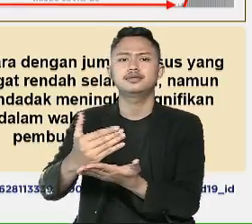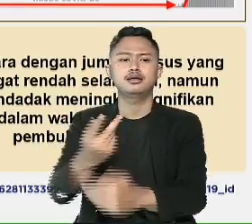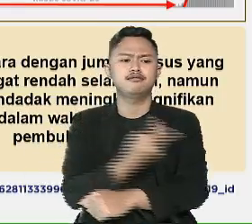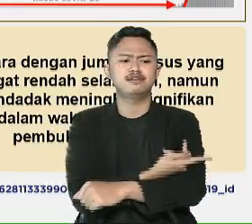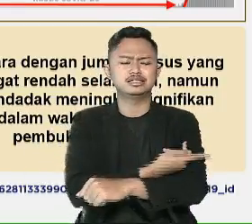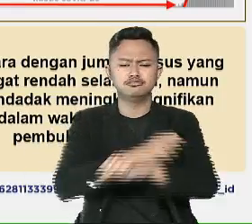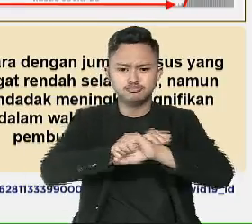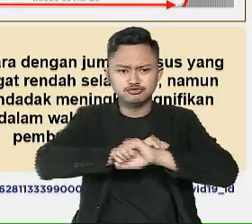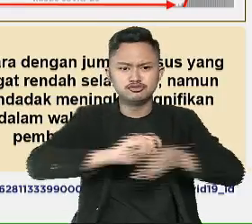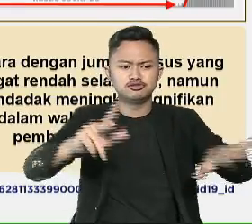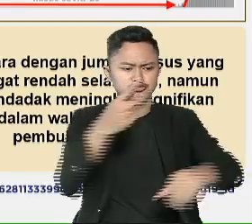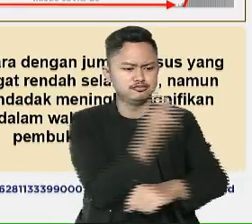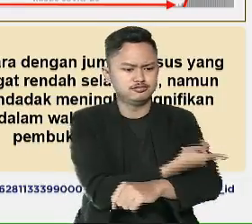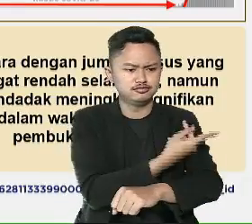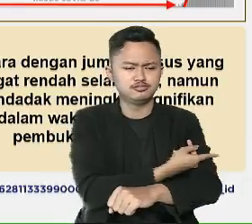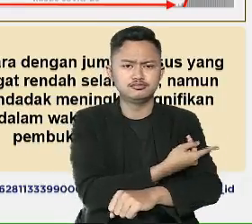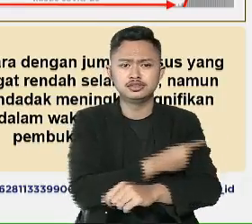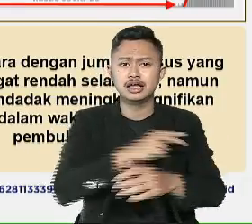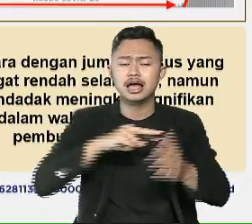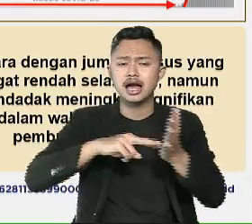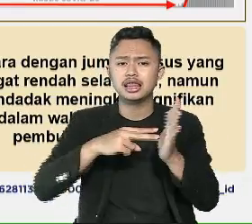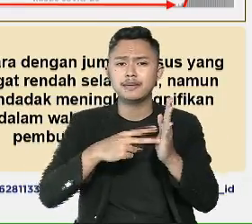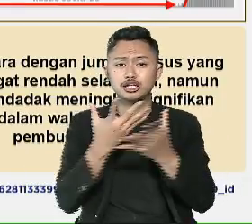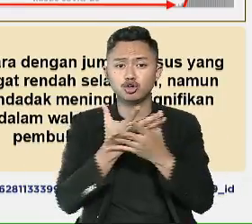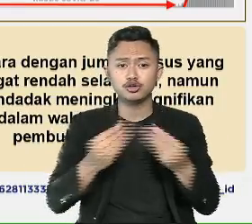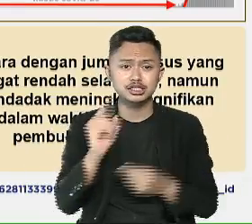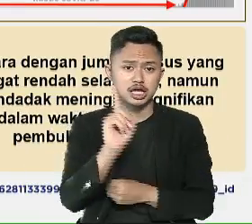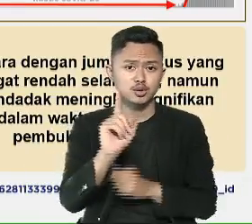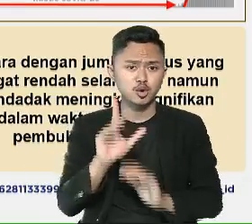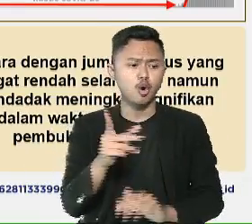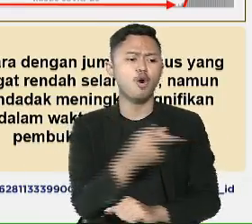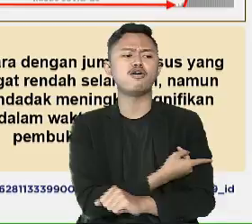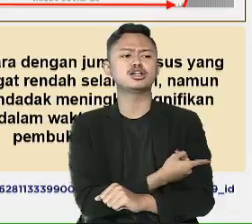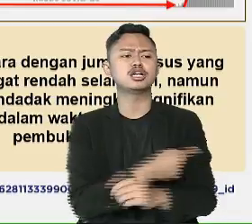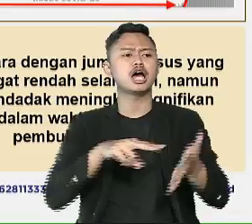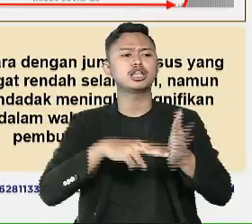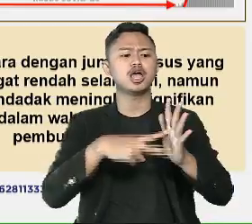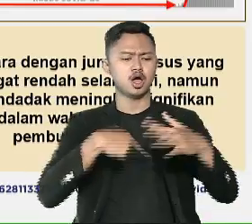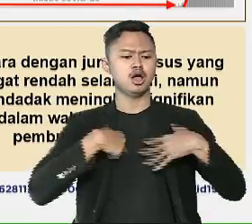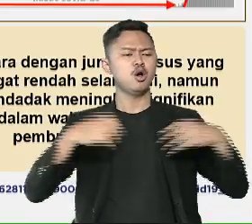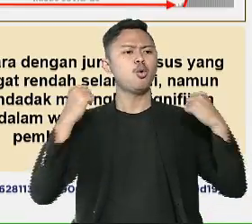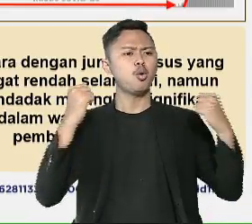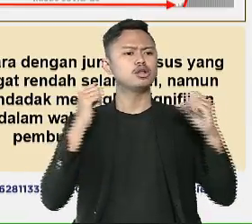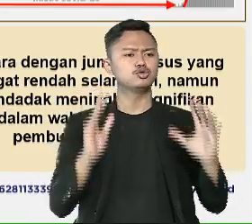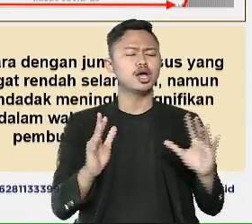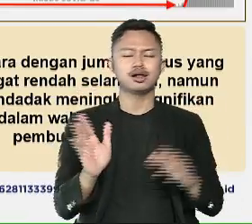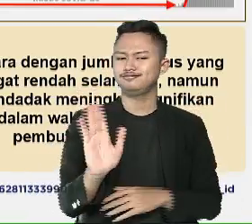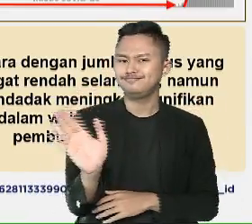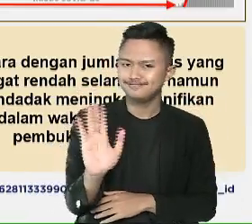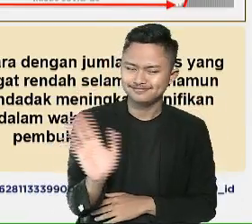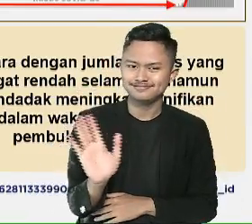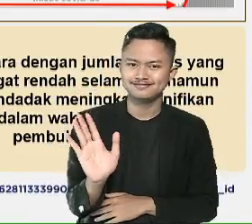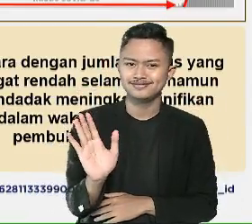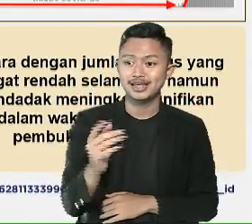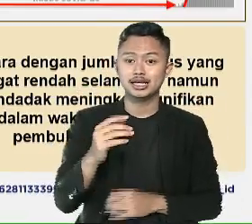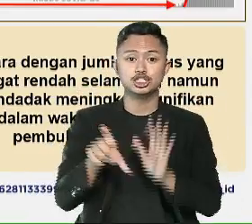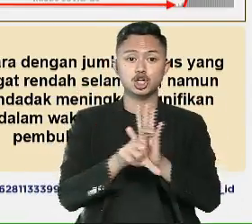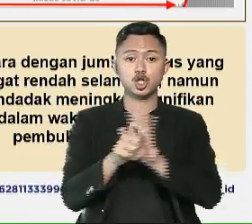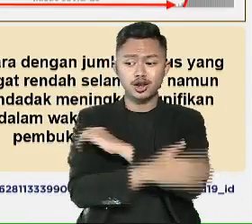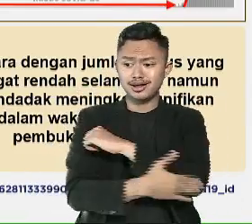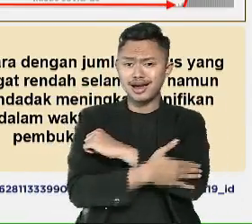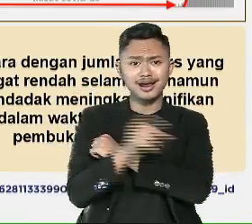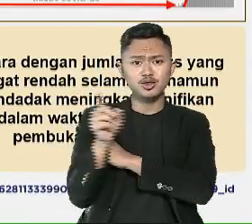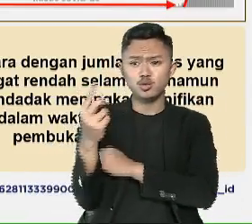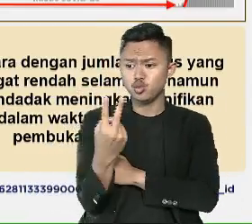vaksinasi bukanlah solusi tunggal untuk menekan kasus. Negara yang telah melakukan keduanya nyatanya